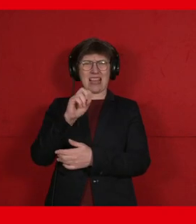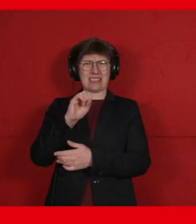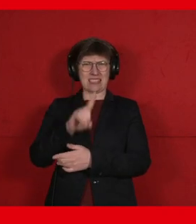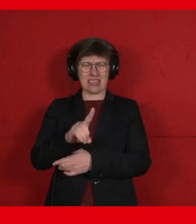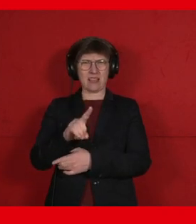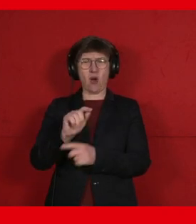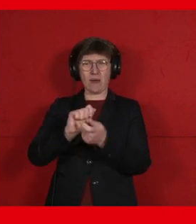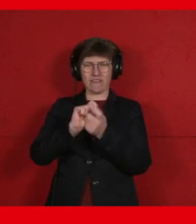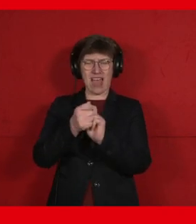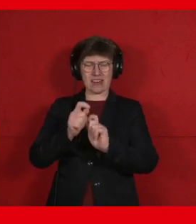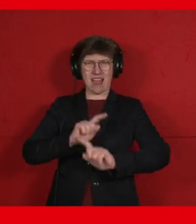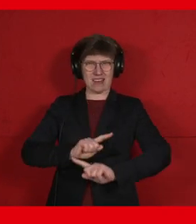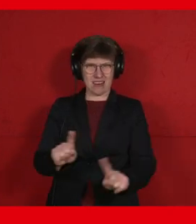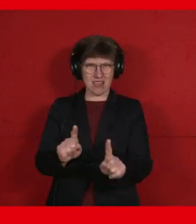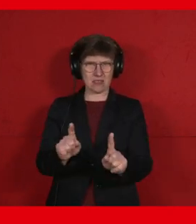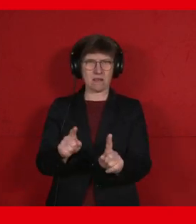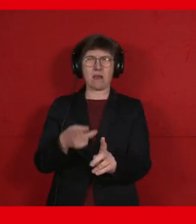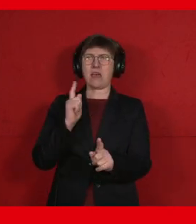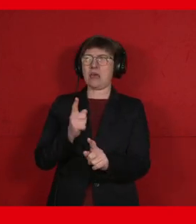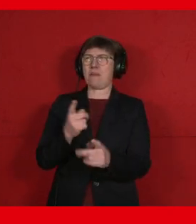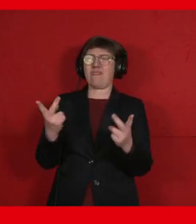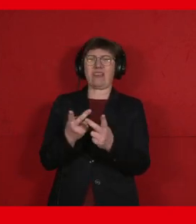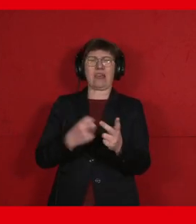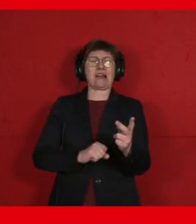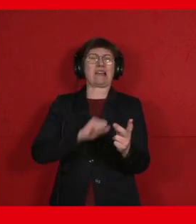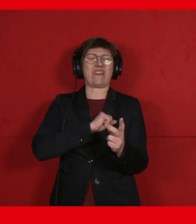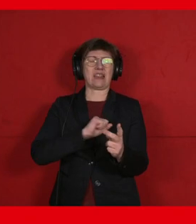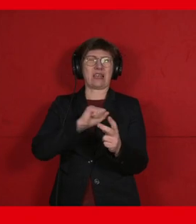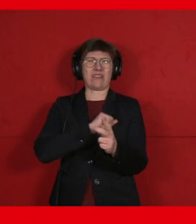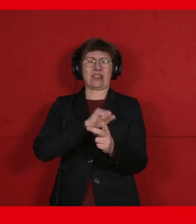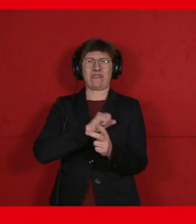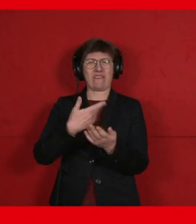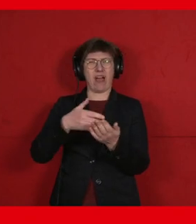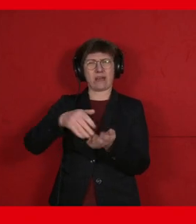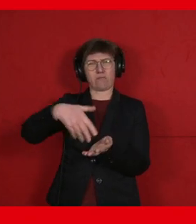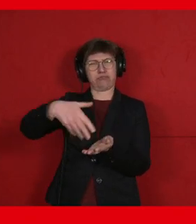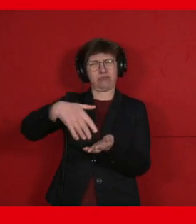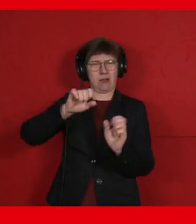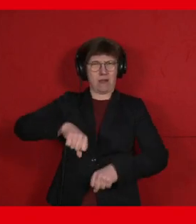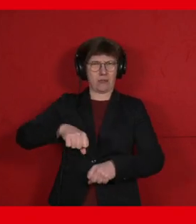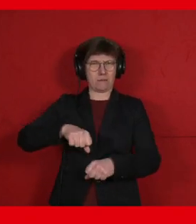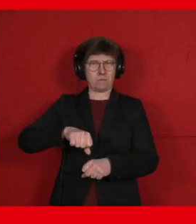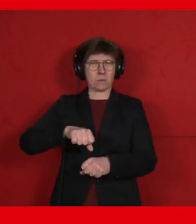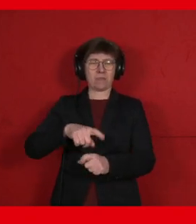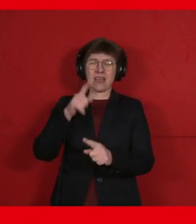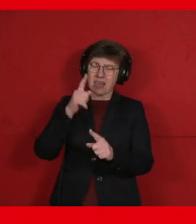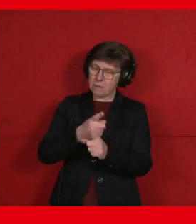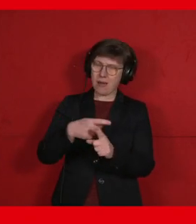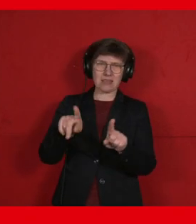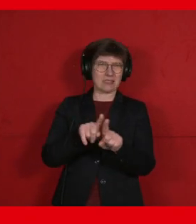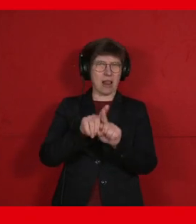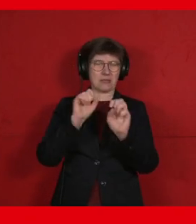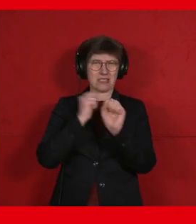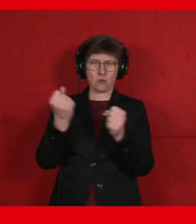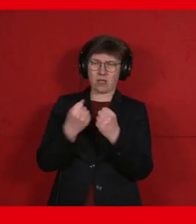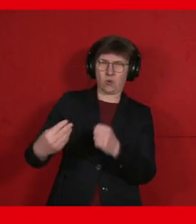etwas nicht zu verändern, ist kurzfristig immer die gewinnträchtigere Variante. Und deswegen haben wir es immer mit denen zu tun,